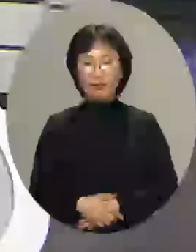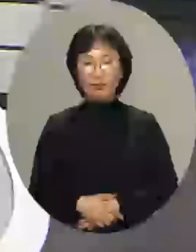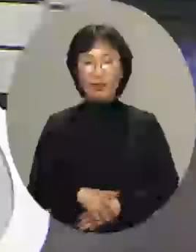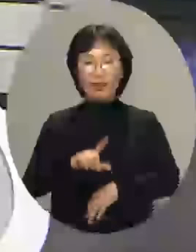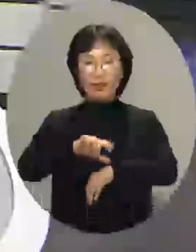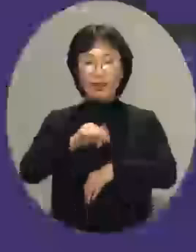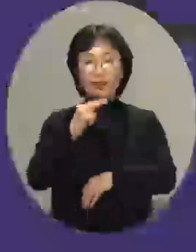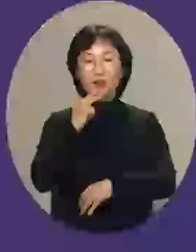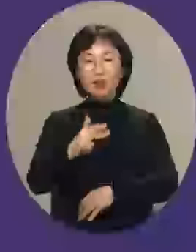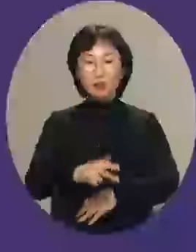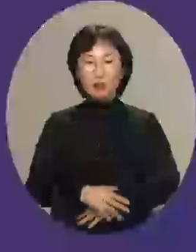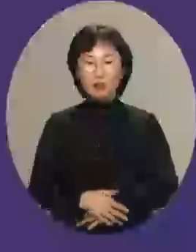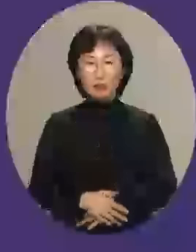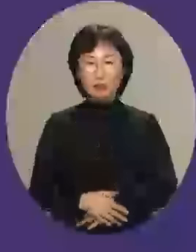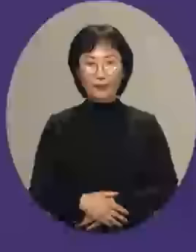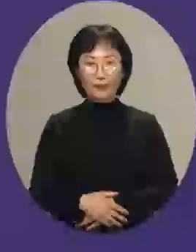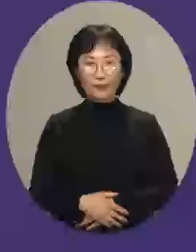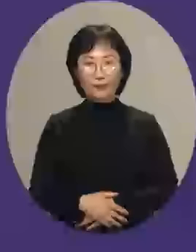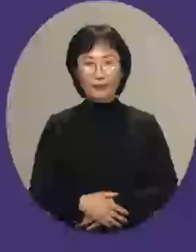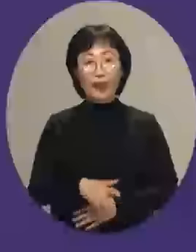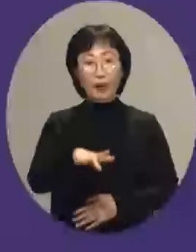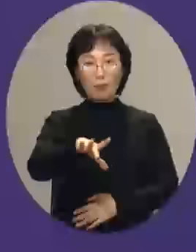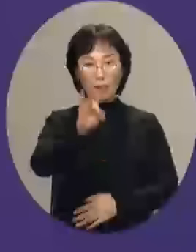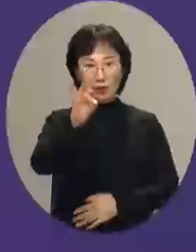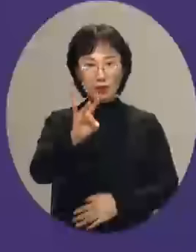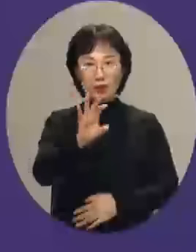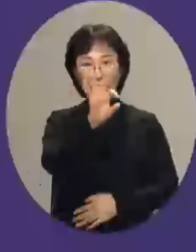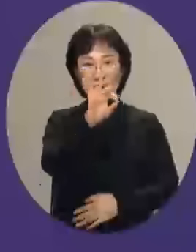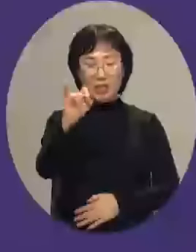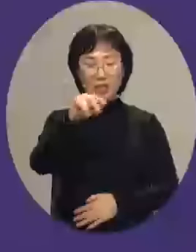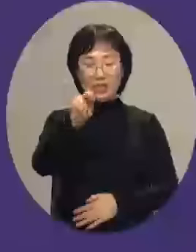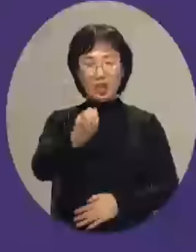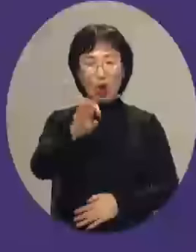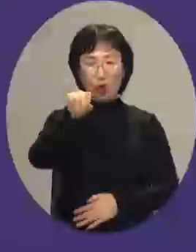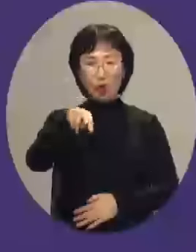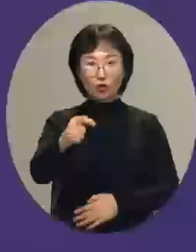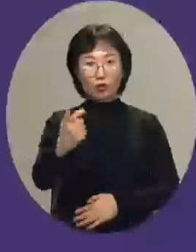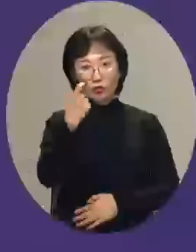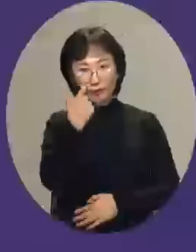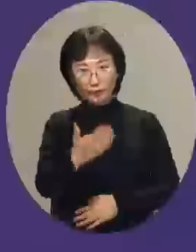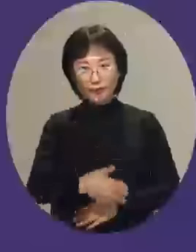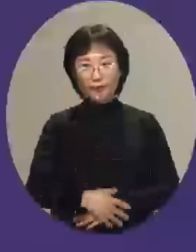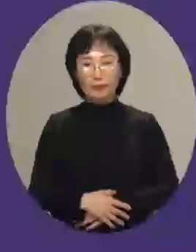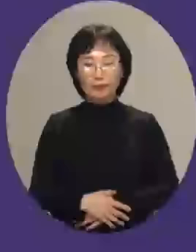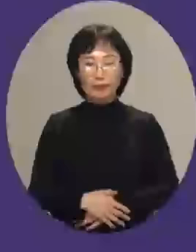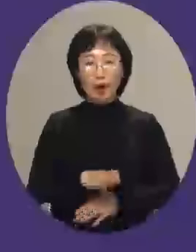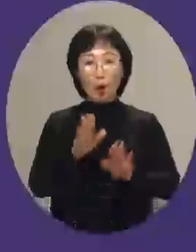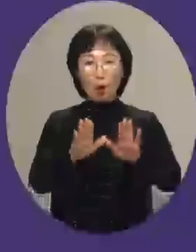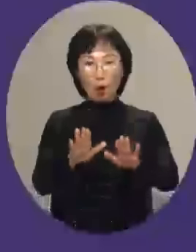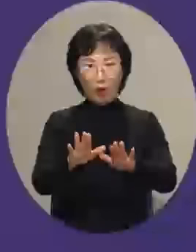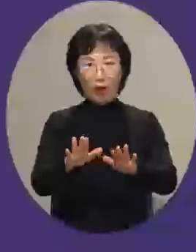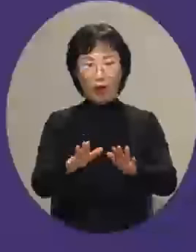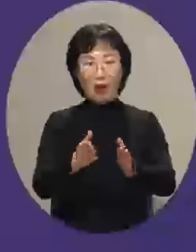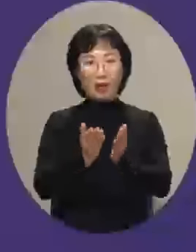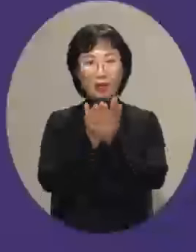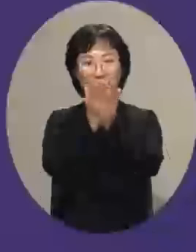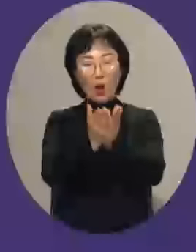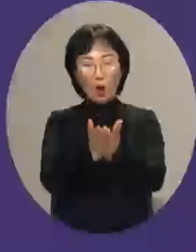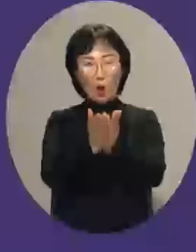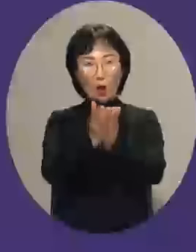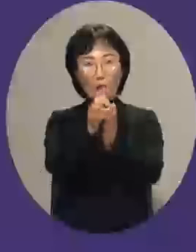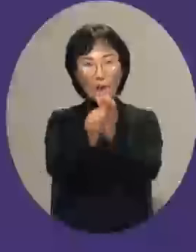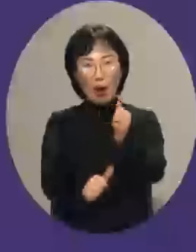7분입니다. 네, 먼저 이성윤 후보님께 질문 드리겠습니다. 네. 올해는 세월호 참사 10주기가